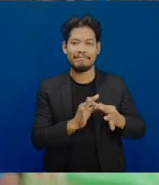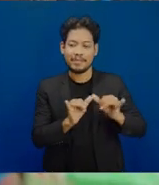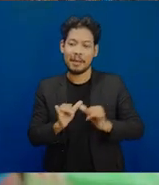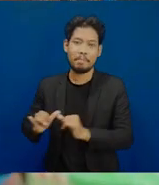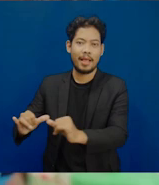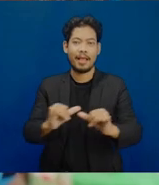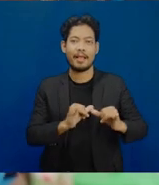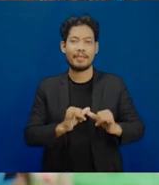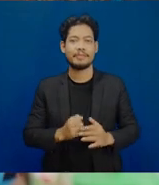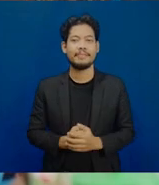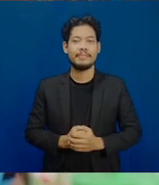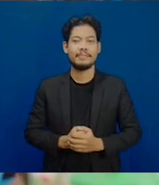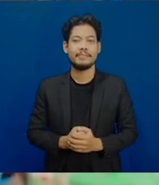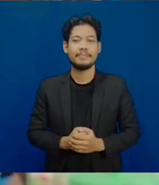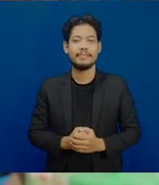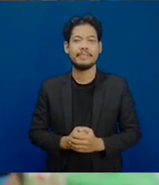negara ini.